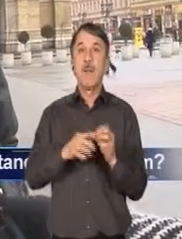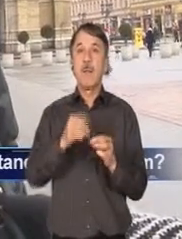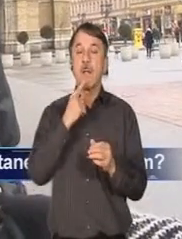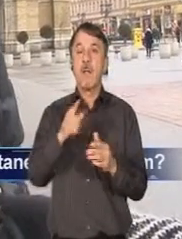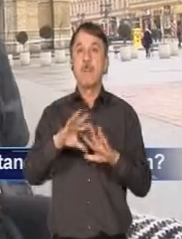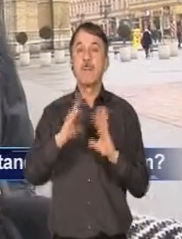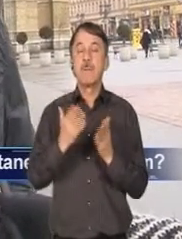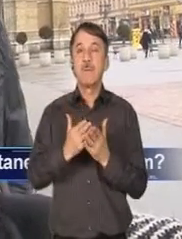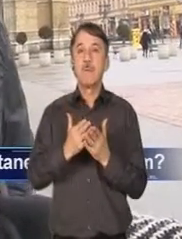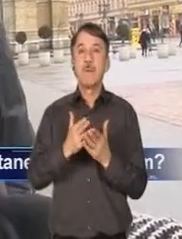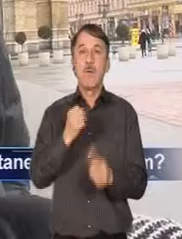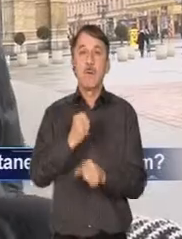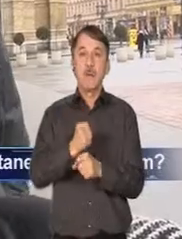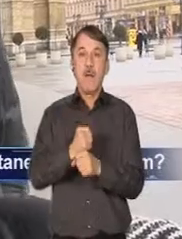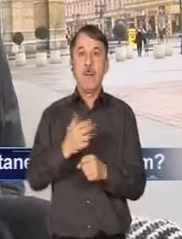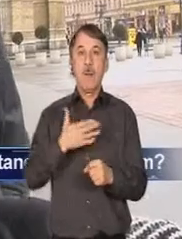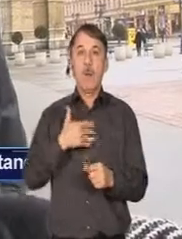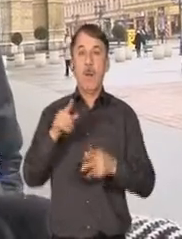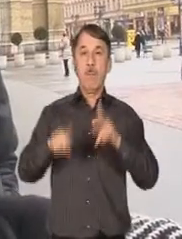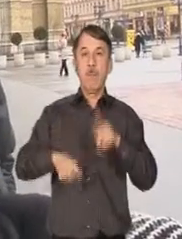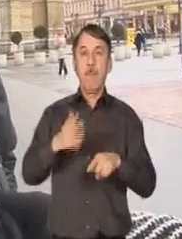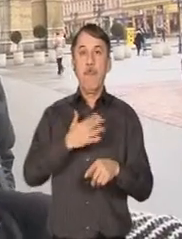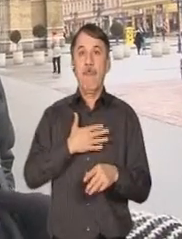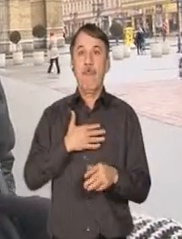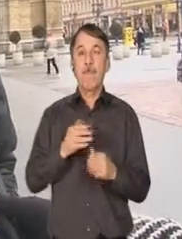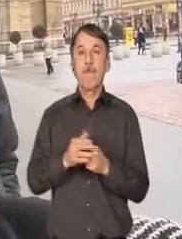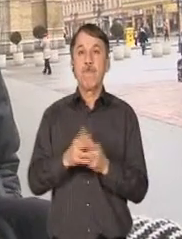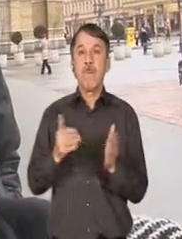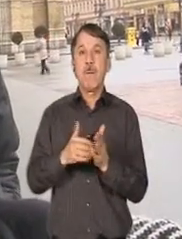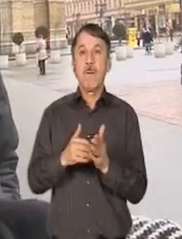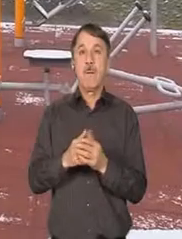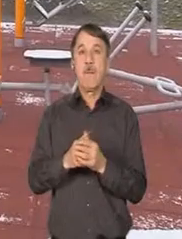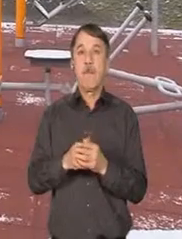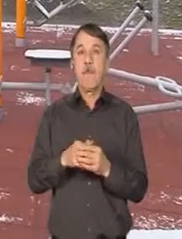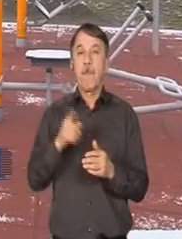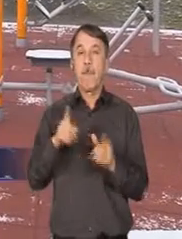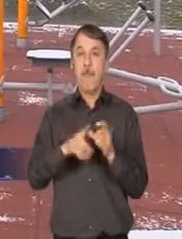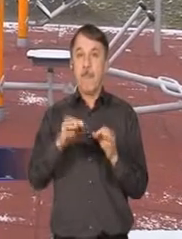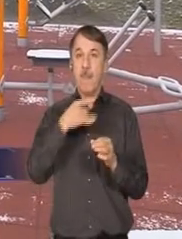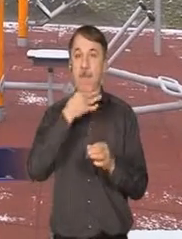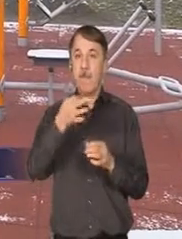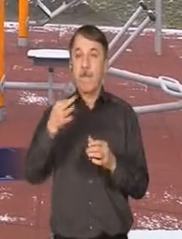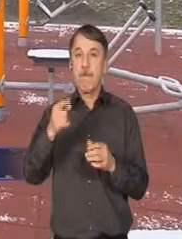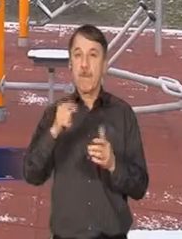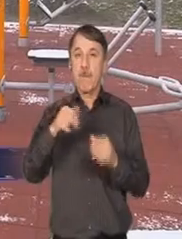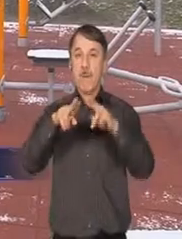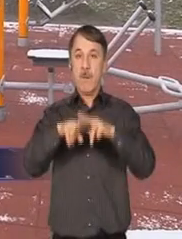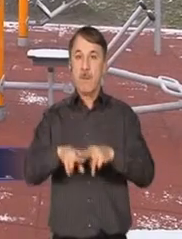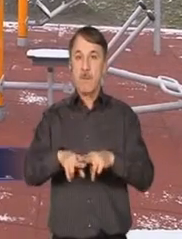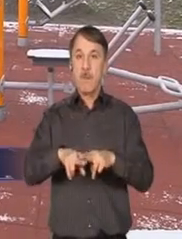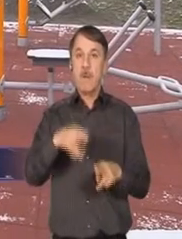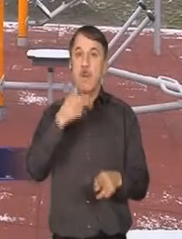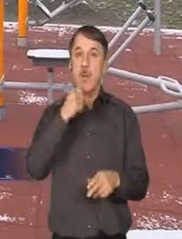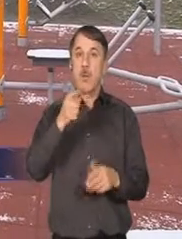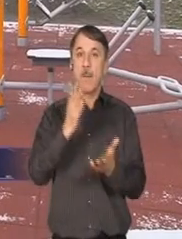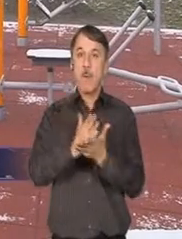pustimo zbog ovih kerova i mačaka, mislim, to kad se ode tamo, mislim, to je strašno. Sigurno vam u ovim hladnim i tmurnim zimskim